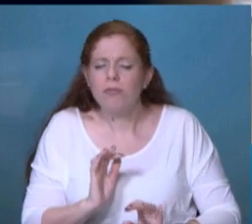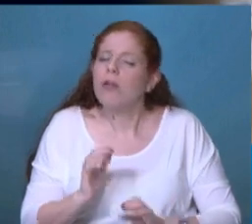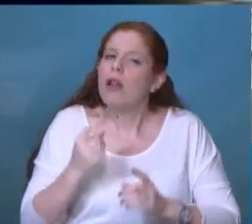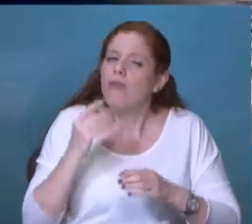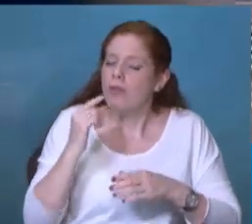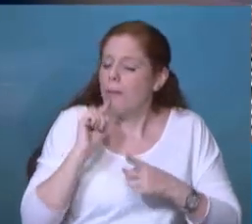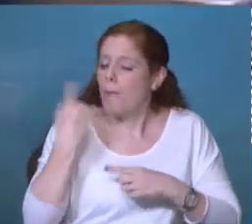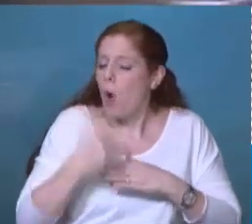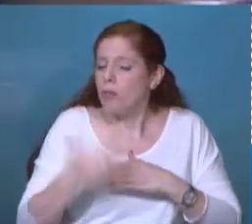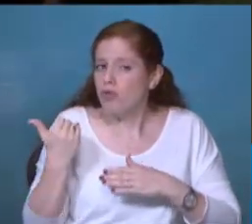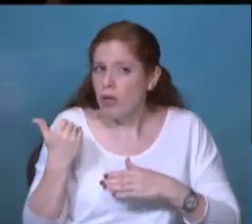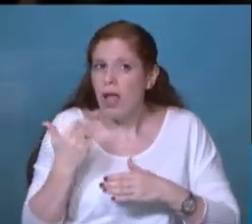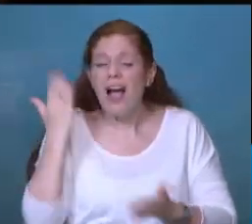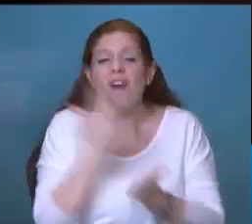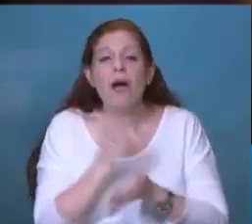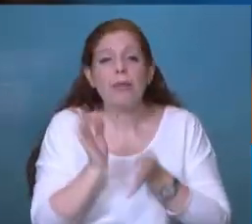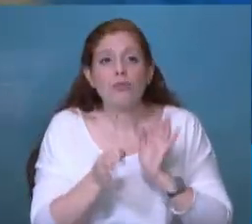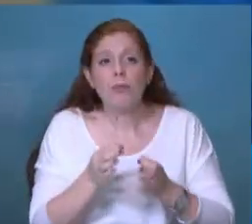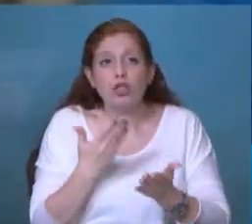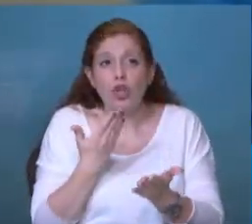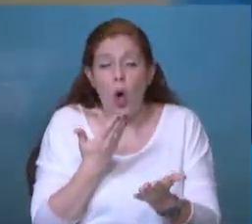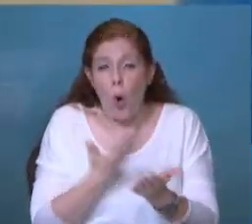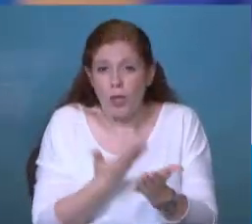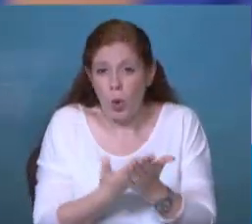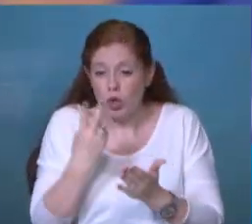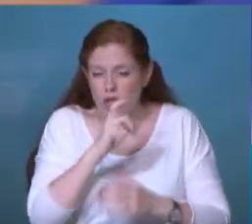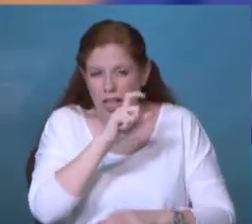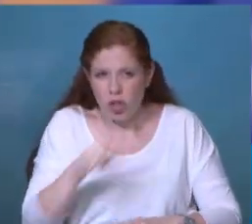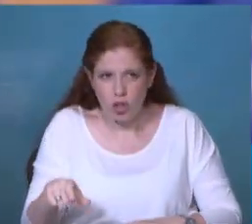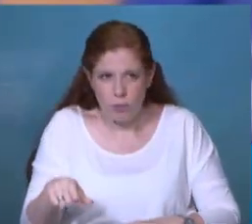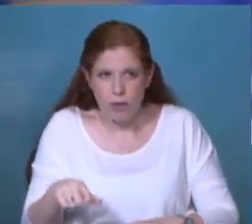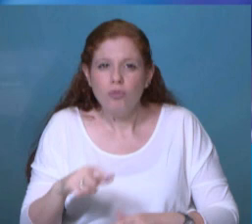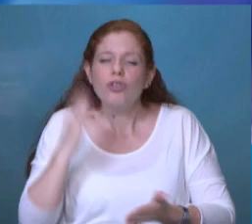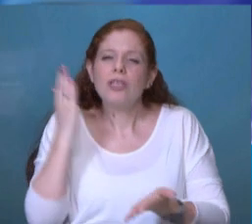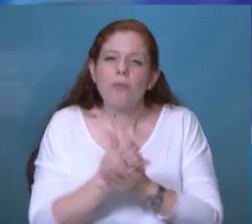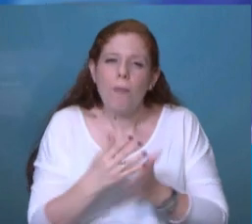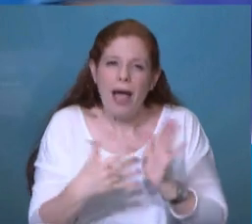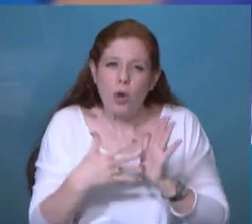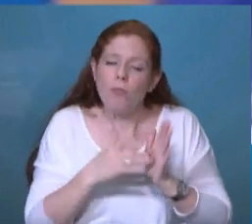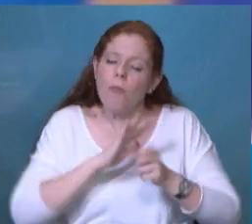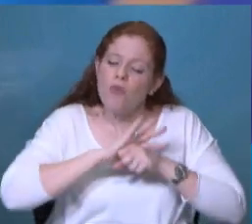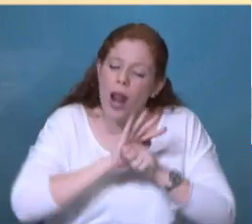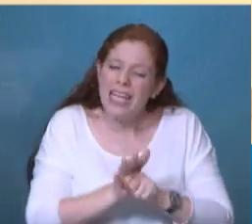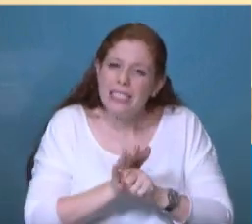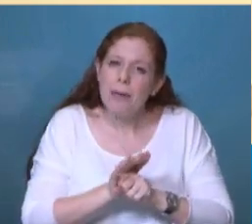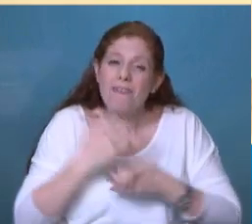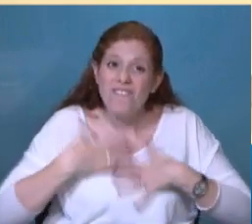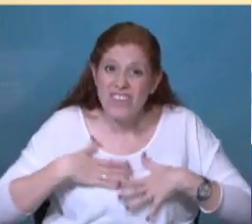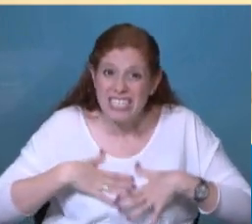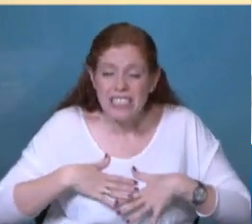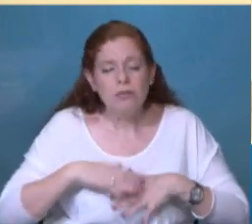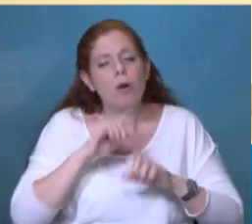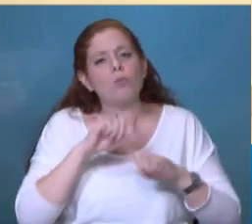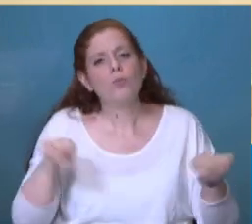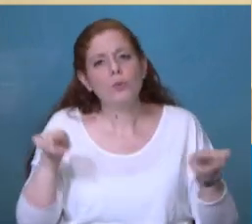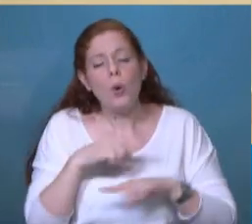בית המשפט כי הודעות שני הנאשמים שנקבעו בחקירות צורך, חקירות בהן הופעלו לחצים פיזיים, פסולות. הודעותיו